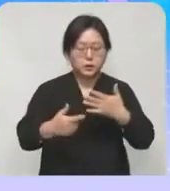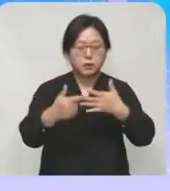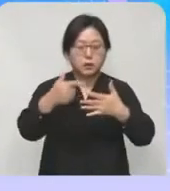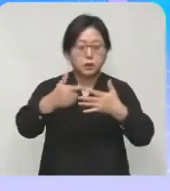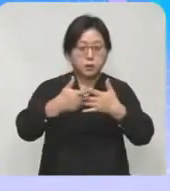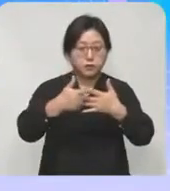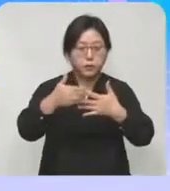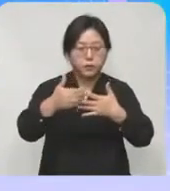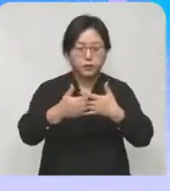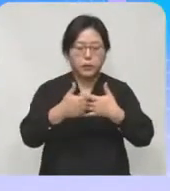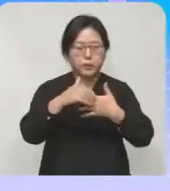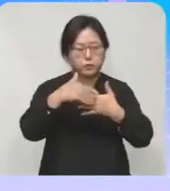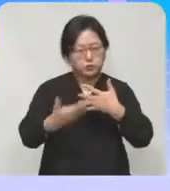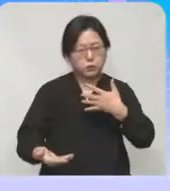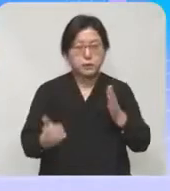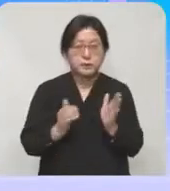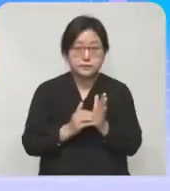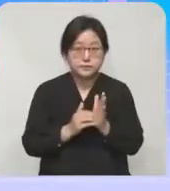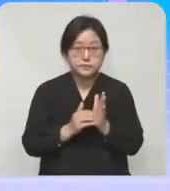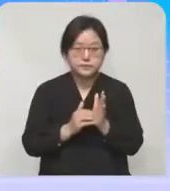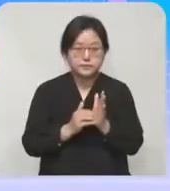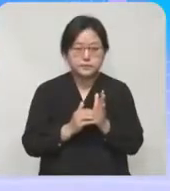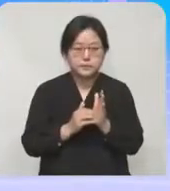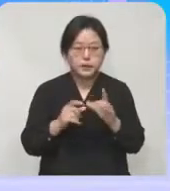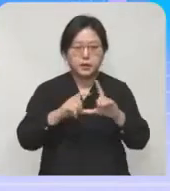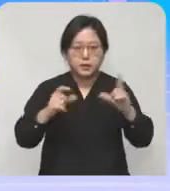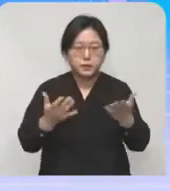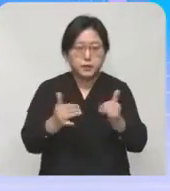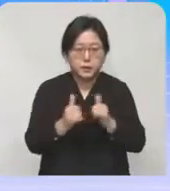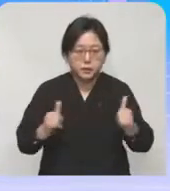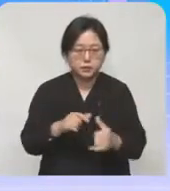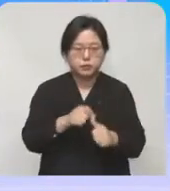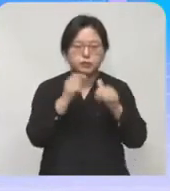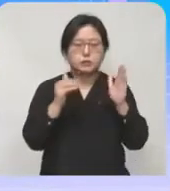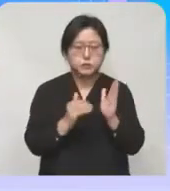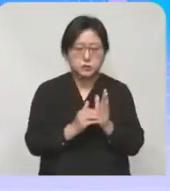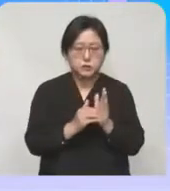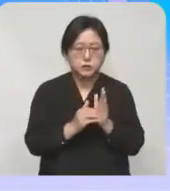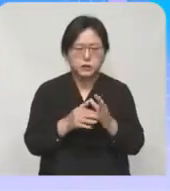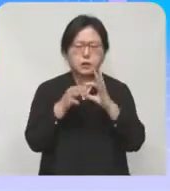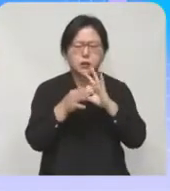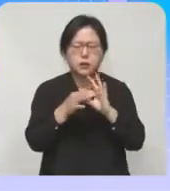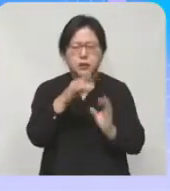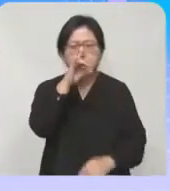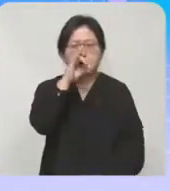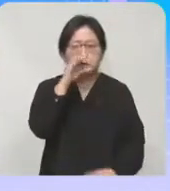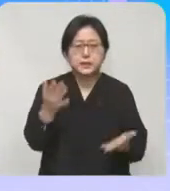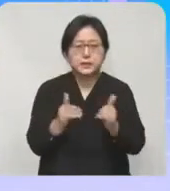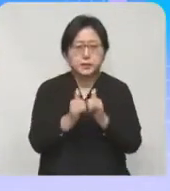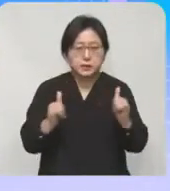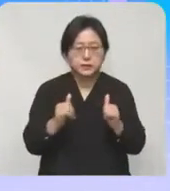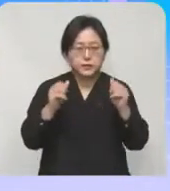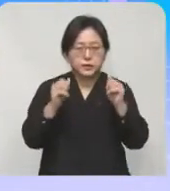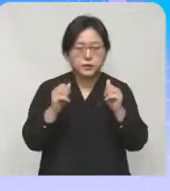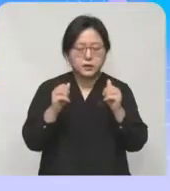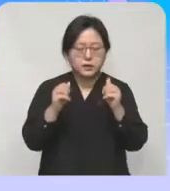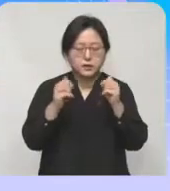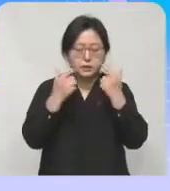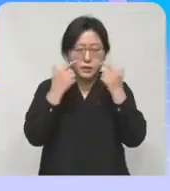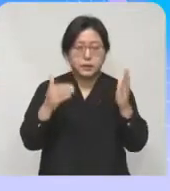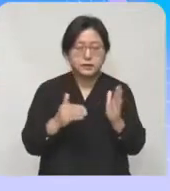외벽이 무너져 내렸습니다 일부 노동자들을 구조 됐지만 연락이 끊긴 작업자 들도 있는 것으로